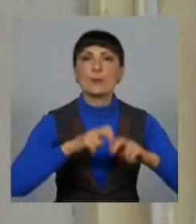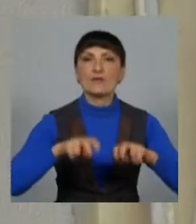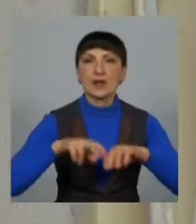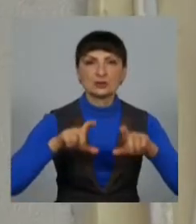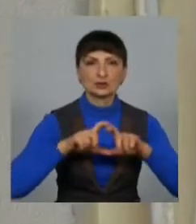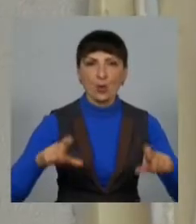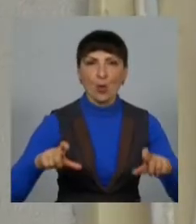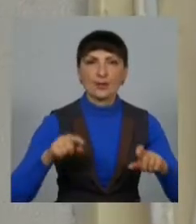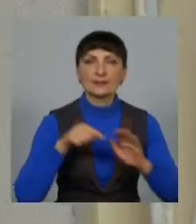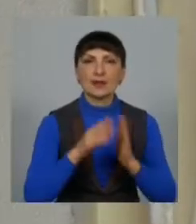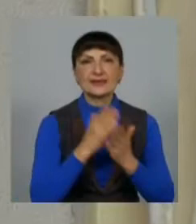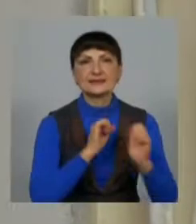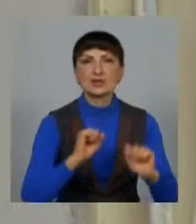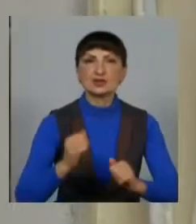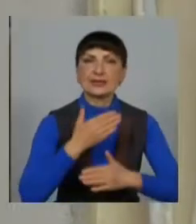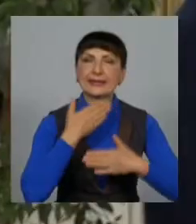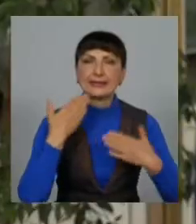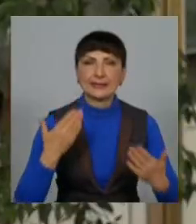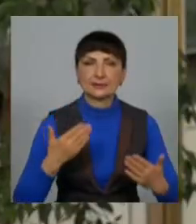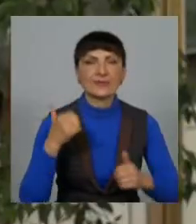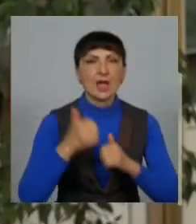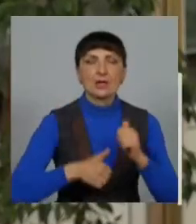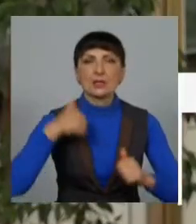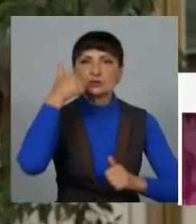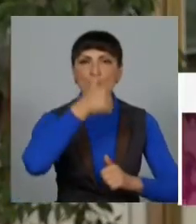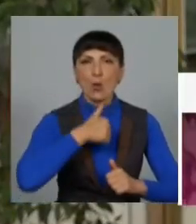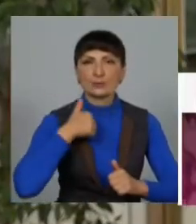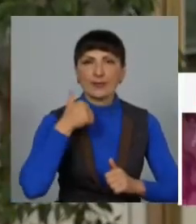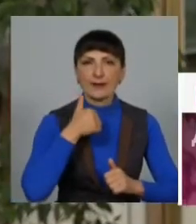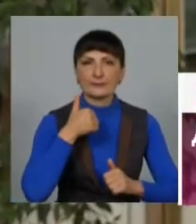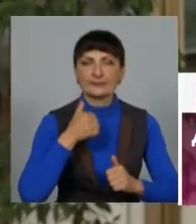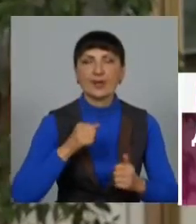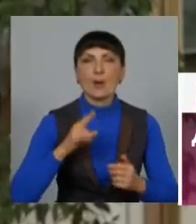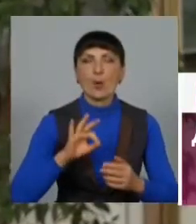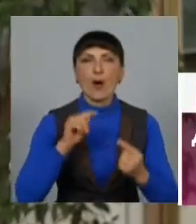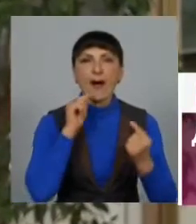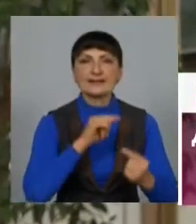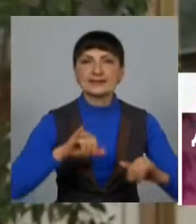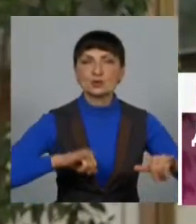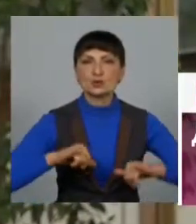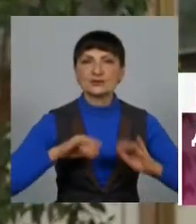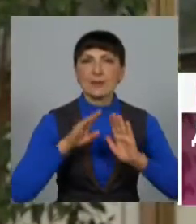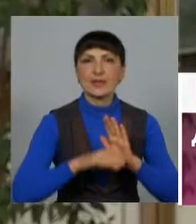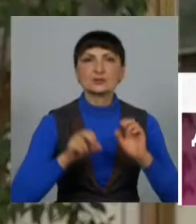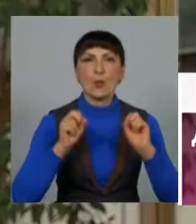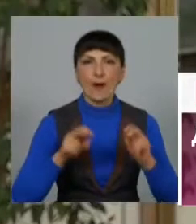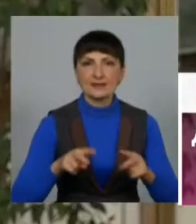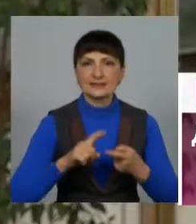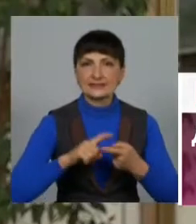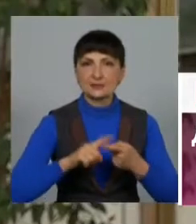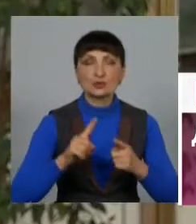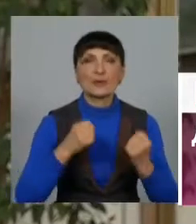учебные заведения на элемент защищенности. Ежегодно по антитеррористической безопасности,